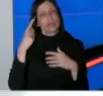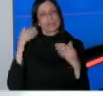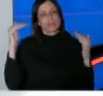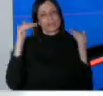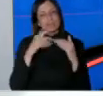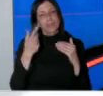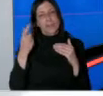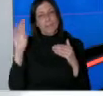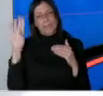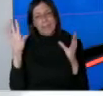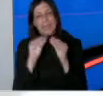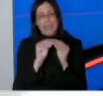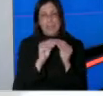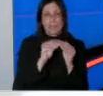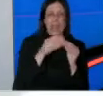זה גם